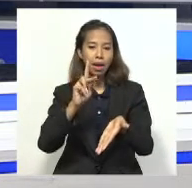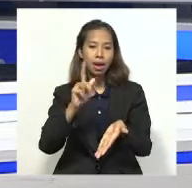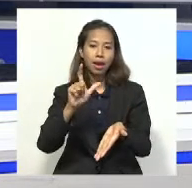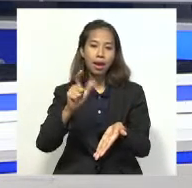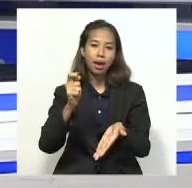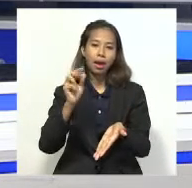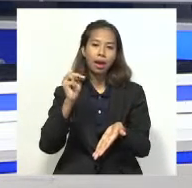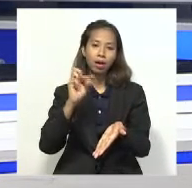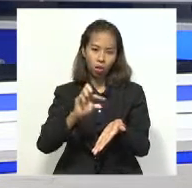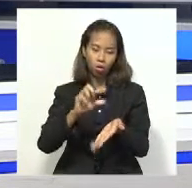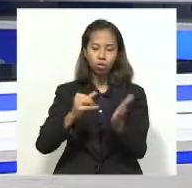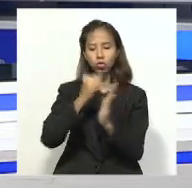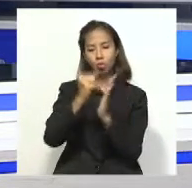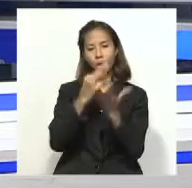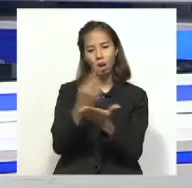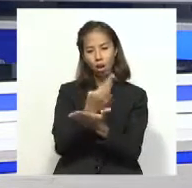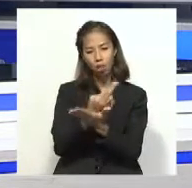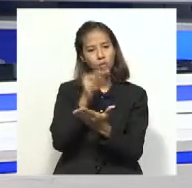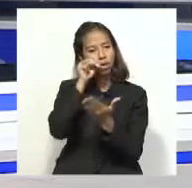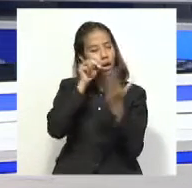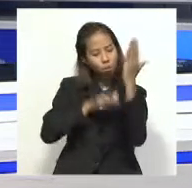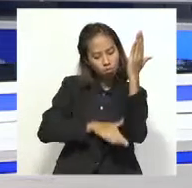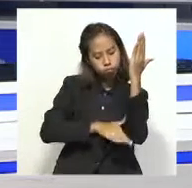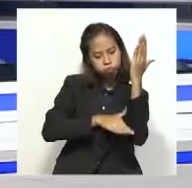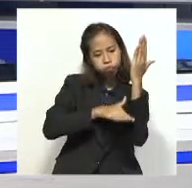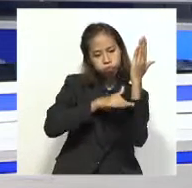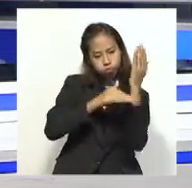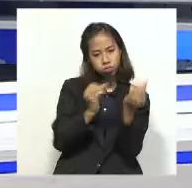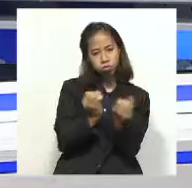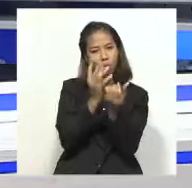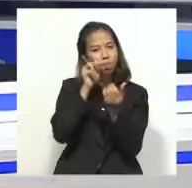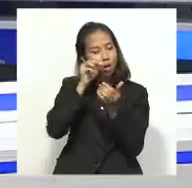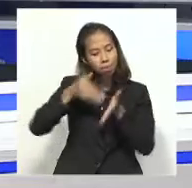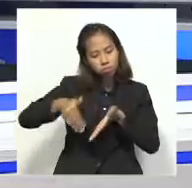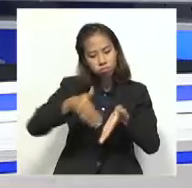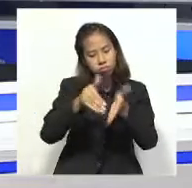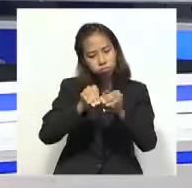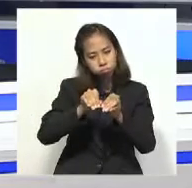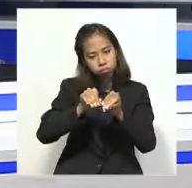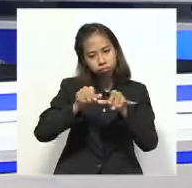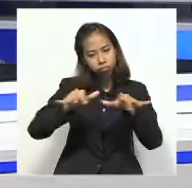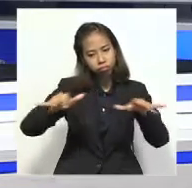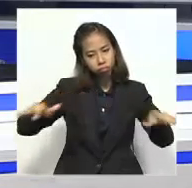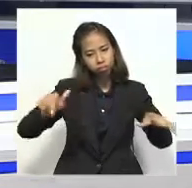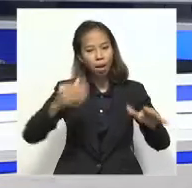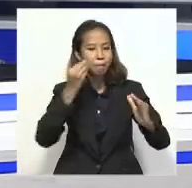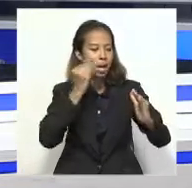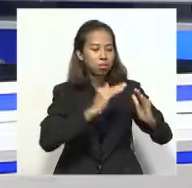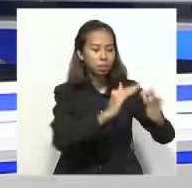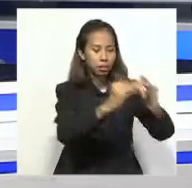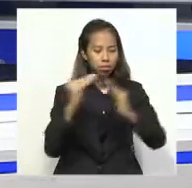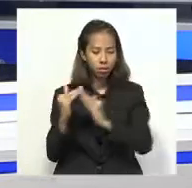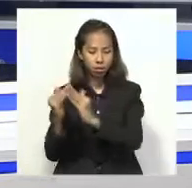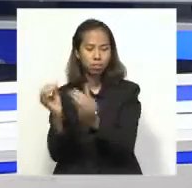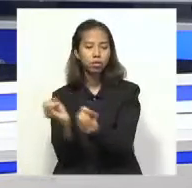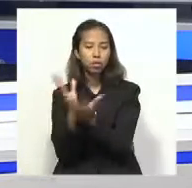รีตอนนี้ค่ะถือว่ามีปริมาณสูงมากขึ้นแล้วซึ่งก็ส่งผลกระทบให้น้ำเอ่อล้นเข้าท่วมบ้านเรือนราษฎรนะคะชาวบ้านต่างๆเนี่ยตอ